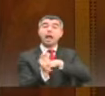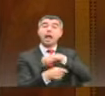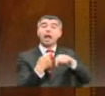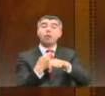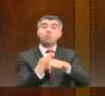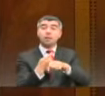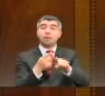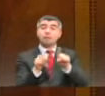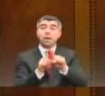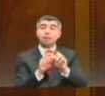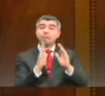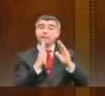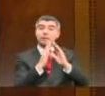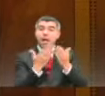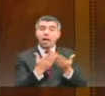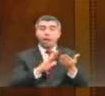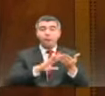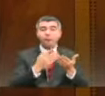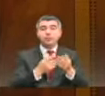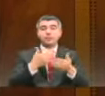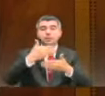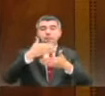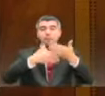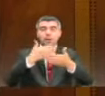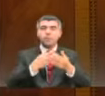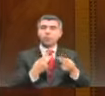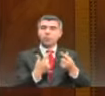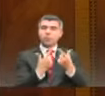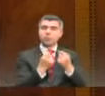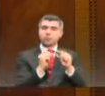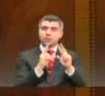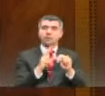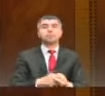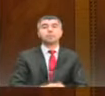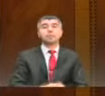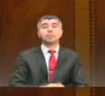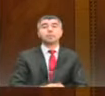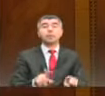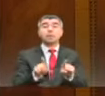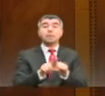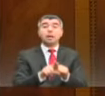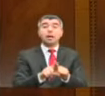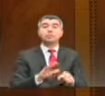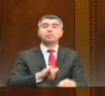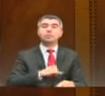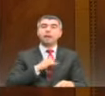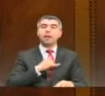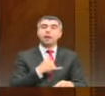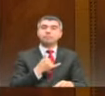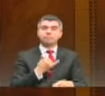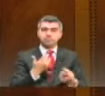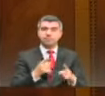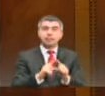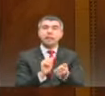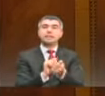مراعاة الطابع المعماري والخصوصيات الجهوية والمحلية. سادساً، العناية بالشباب وتحسين الولوج